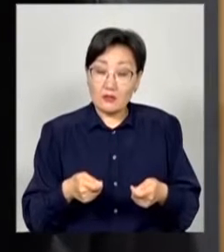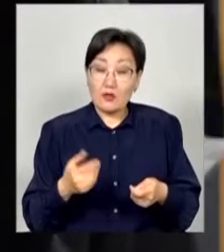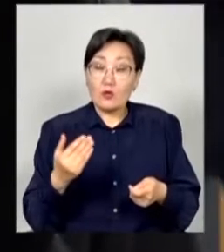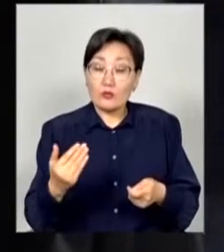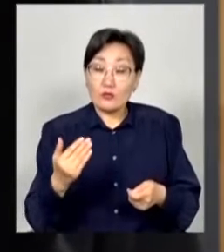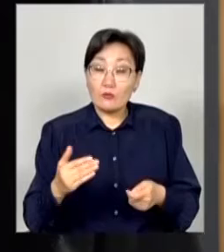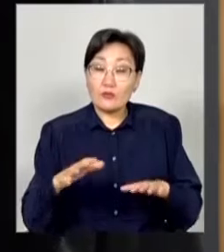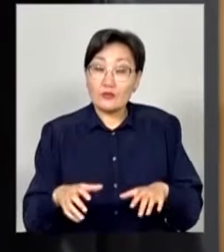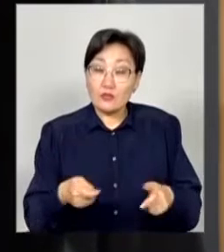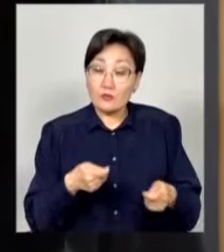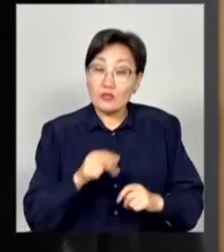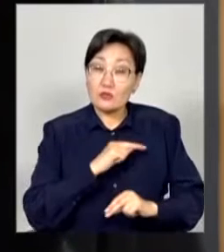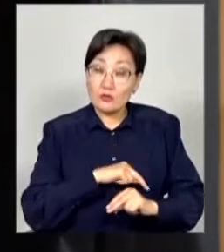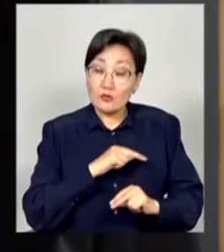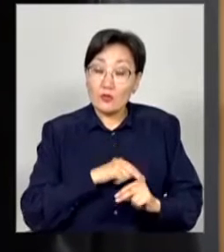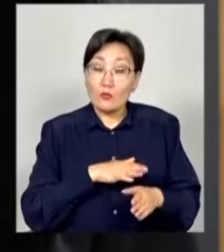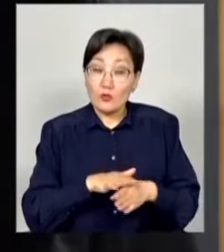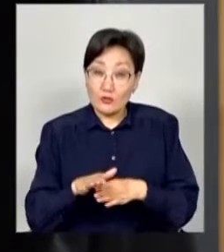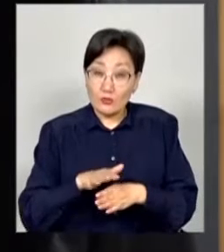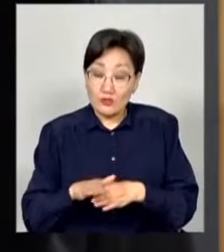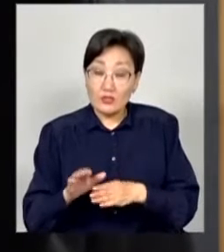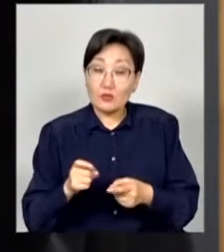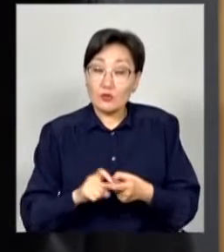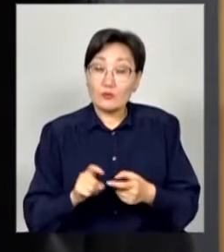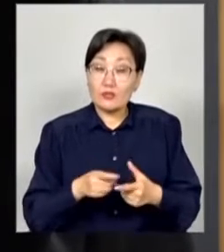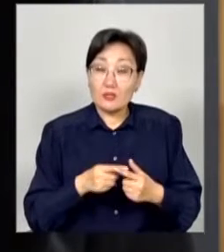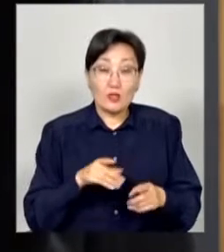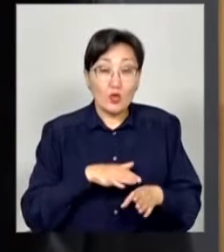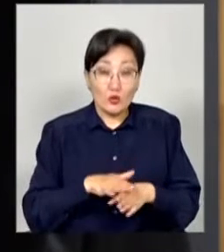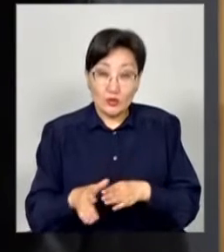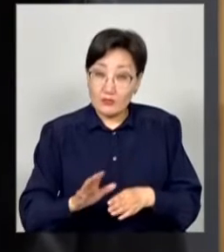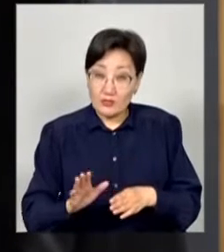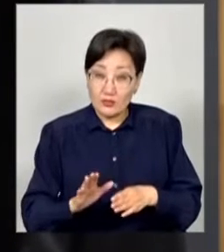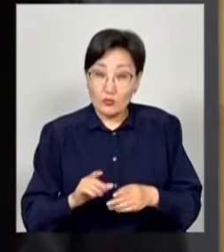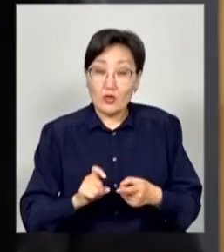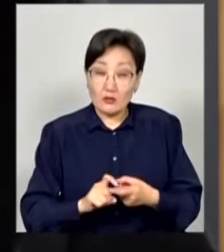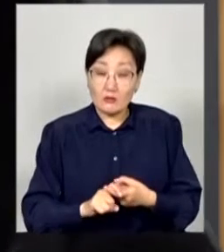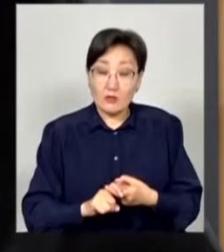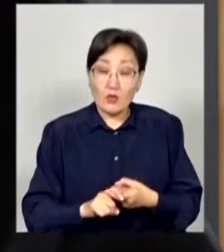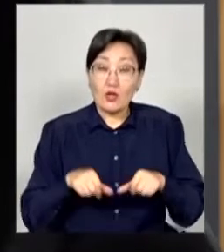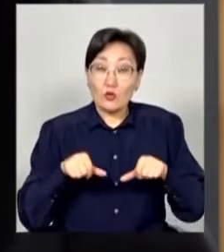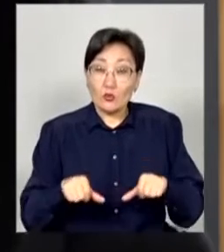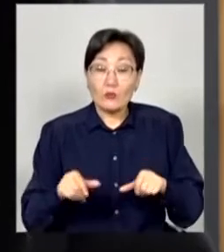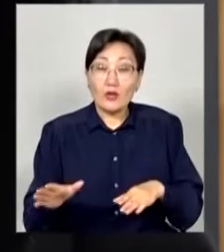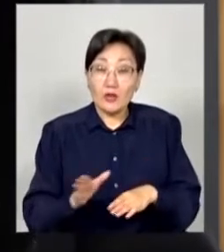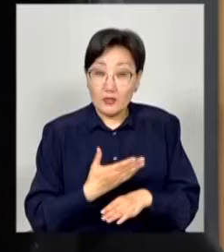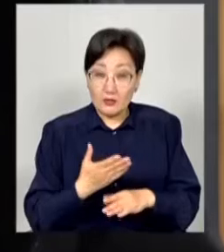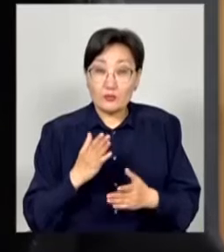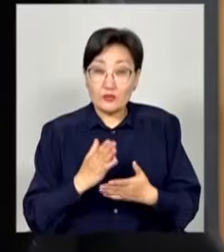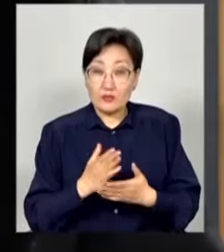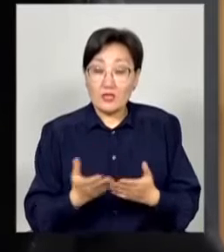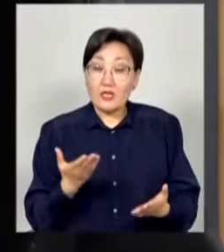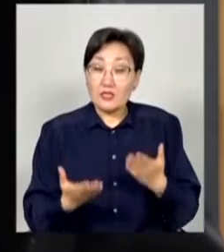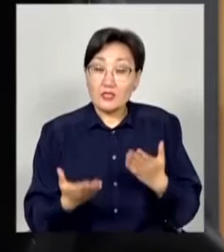оның президенттік борышын өтеп жатқаны туралы немесе өтемей жатқаны туралы құқымыздан айрылған болар едік,